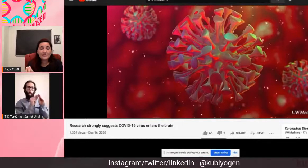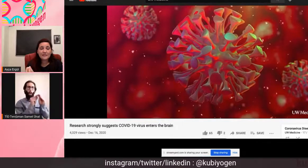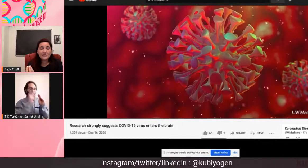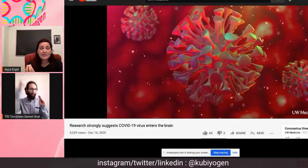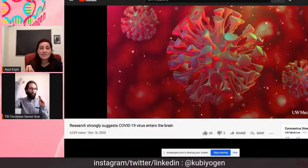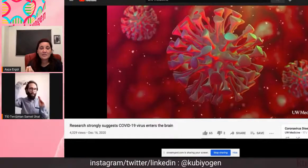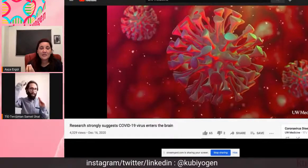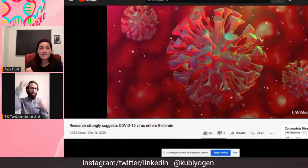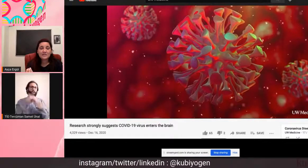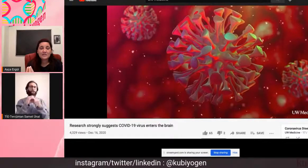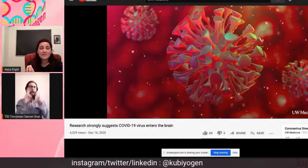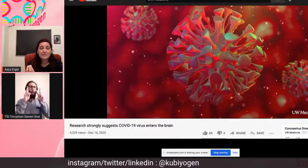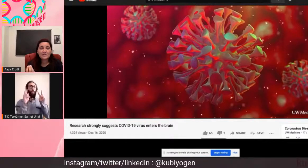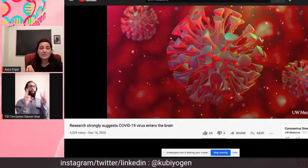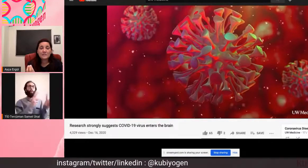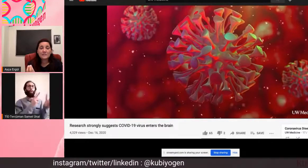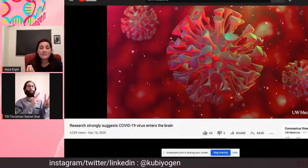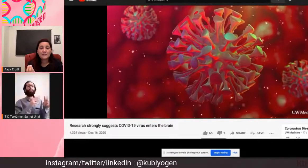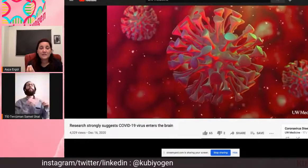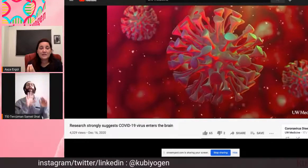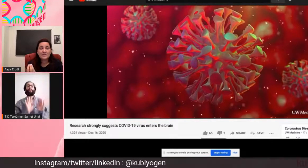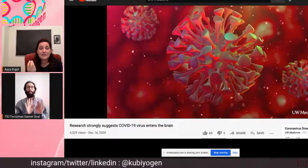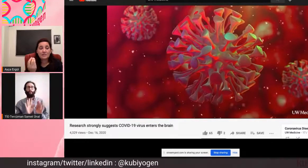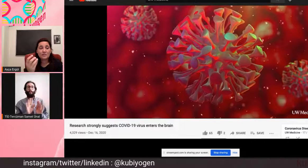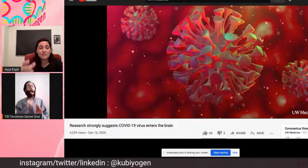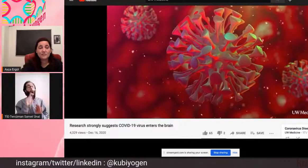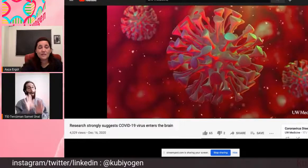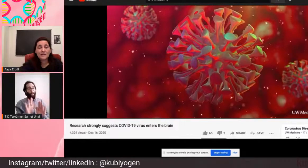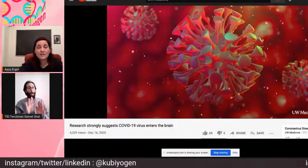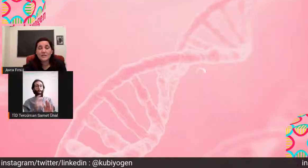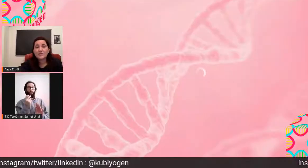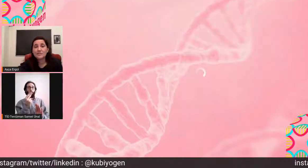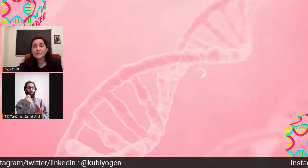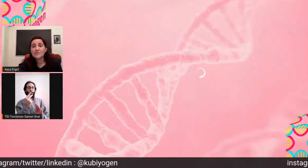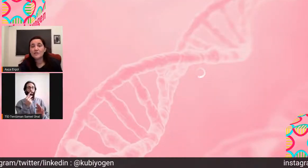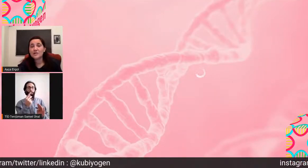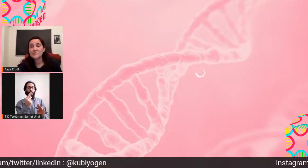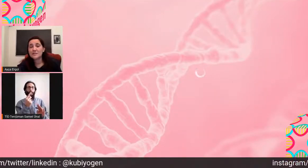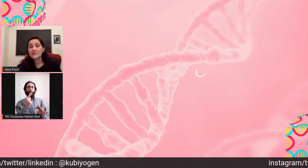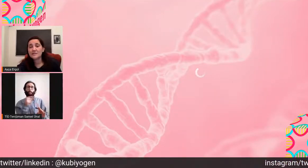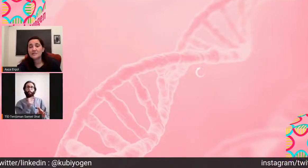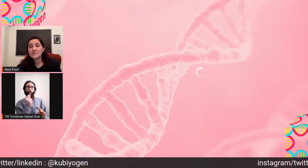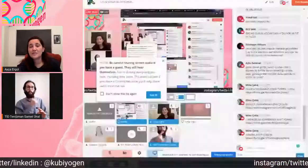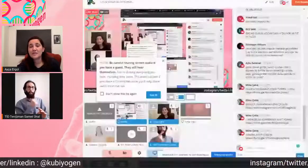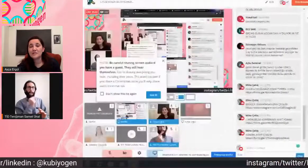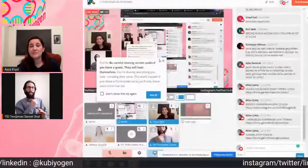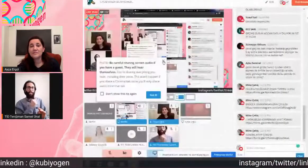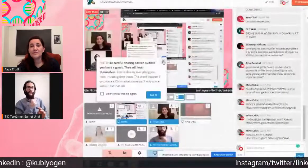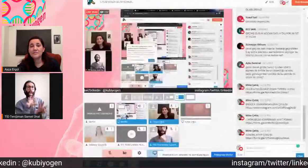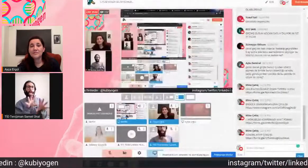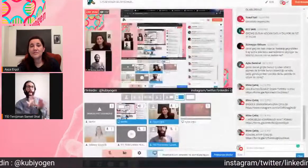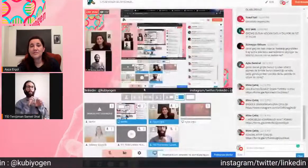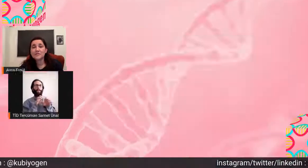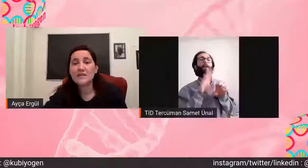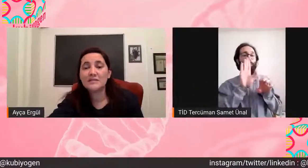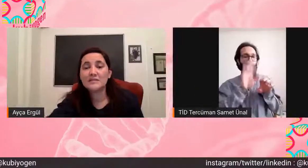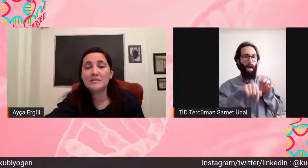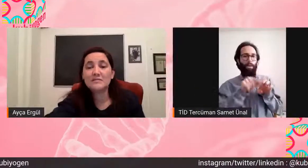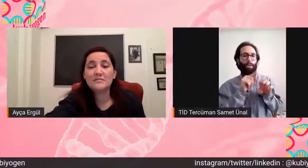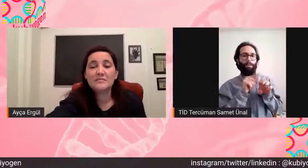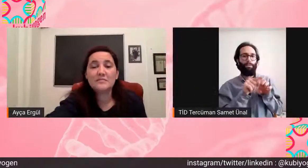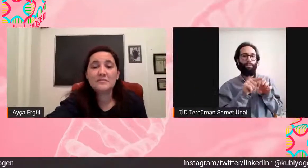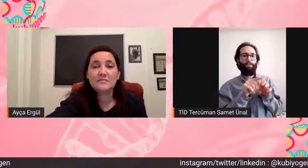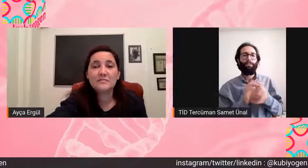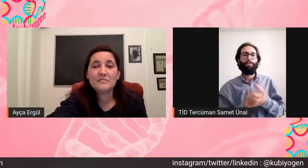buraya geldiğinin bir belirteci olabilir mi? diye sormuşlar. Şöyle çok az bir caption aldım. Youtube'da var.